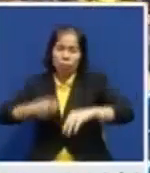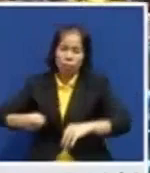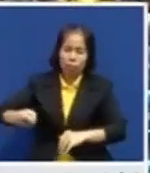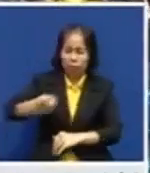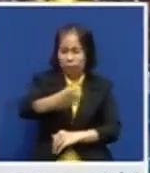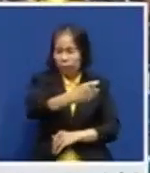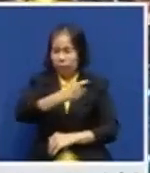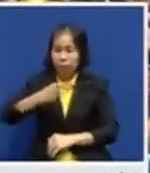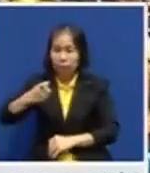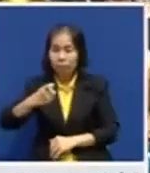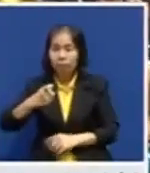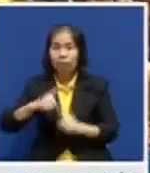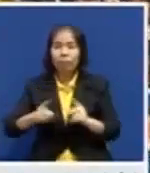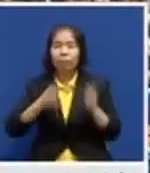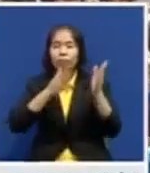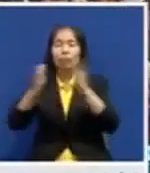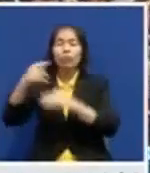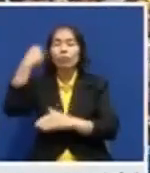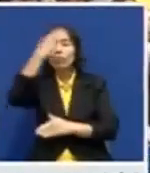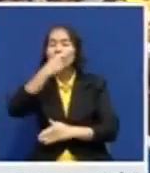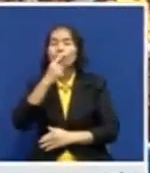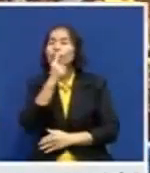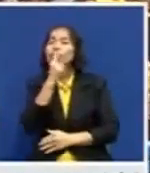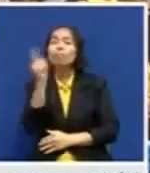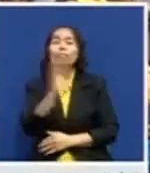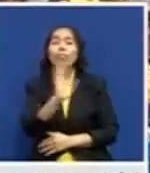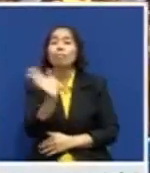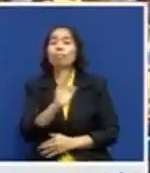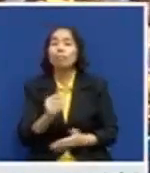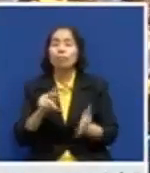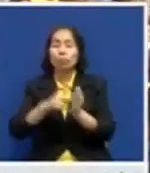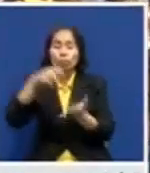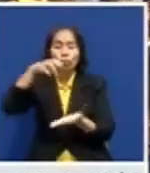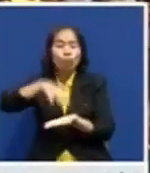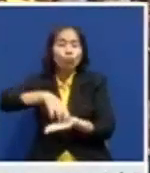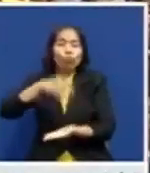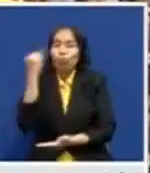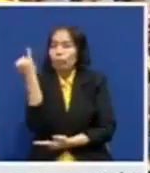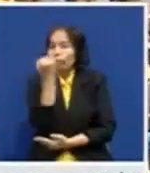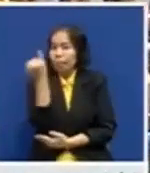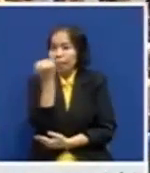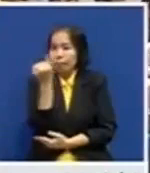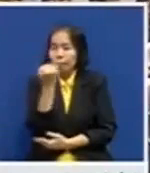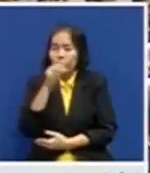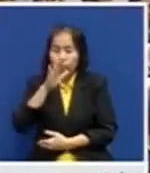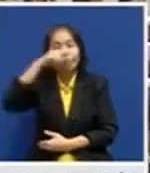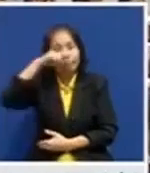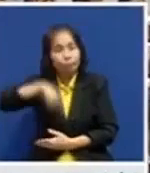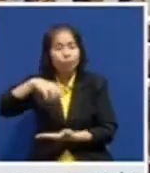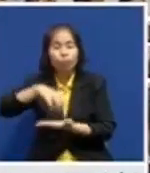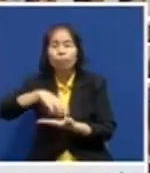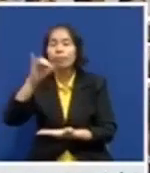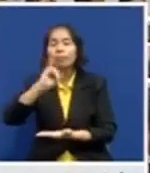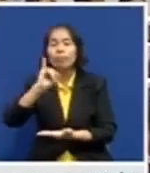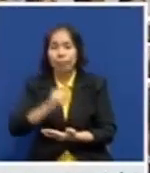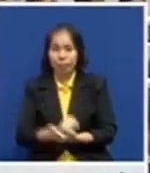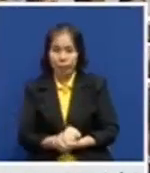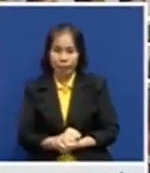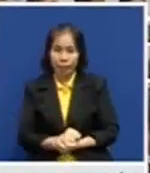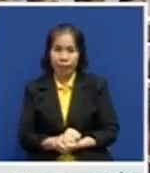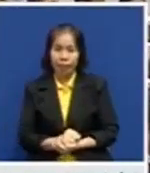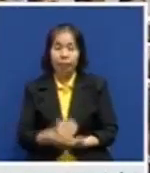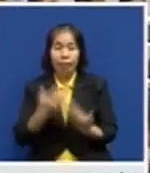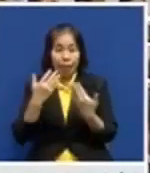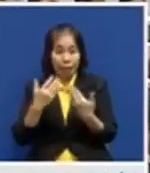เราไม่โทษใครนะครับมันเป็นสิ่งที่เราถือว่าเป็นโชคร้ายของประเทศไทยแต่หลังจากนั้นเนี่ย